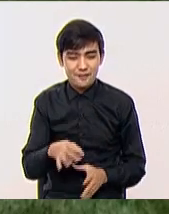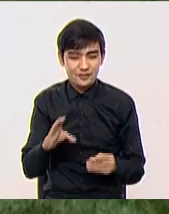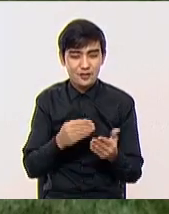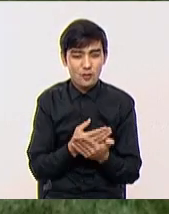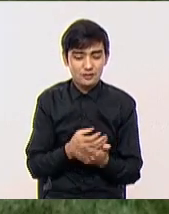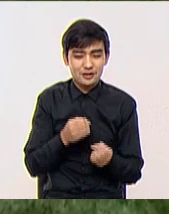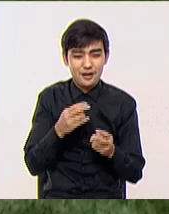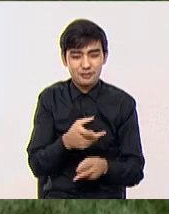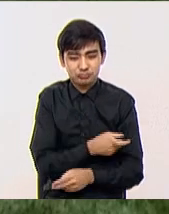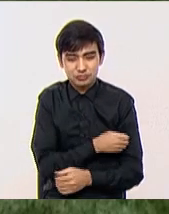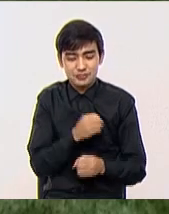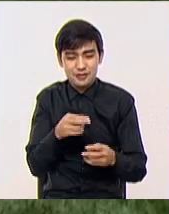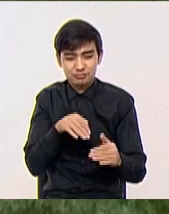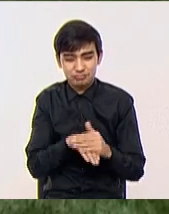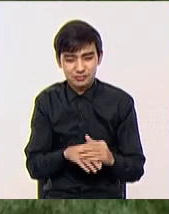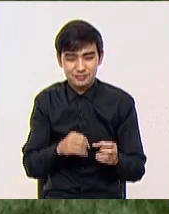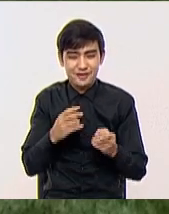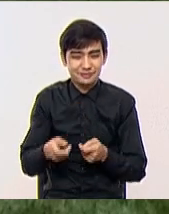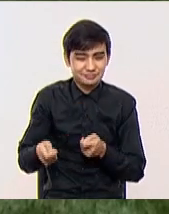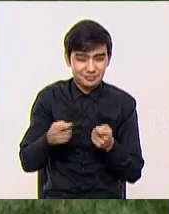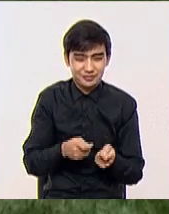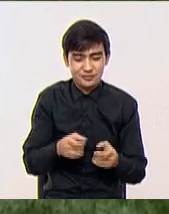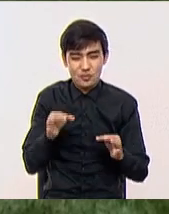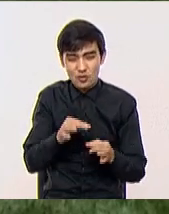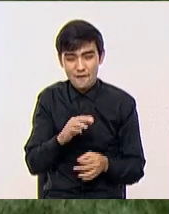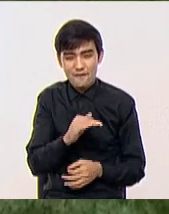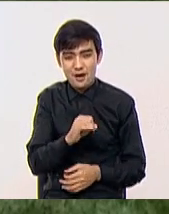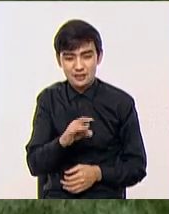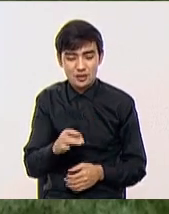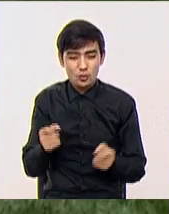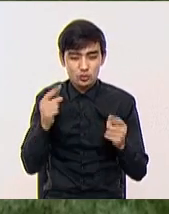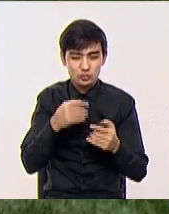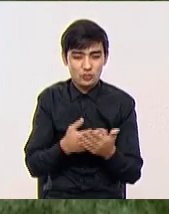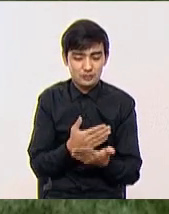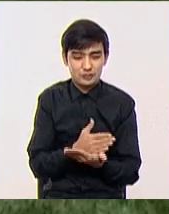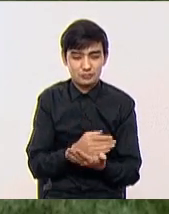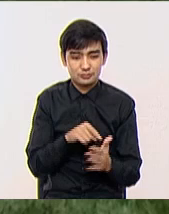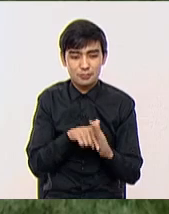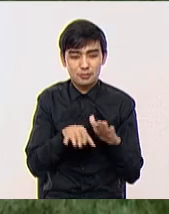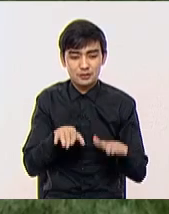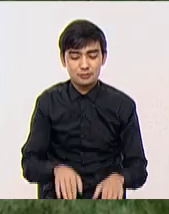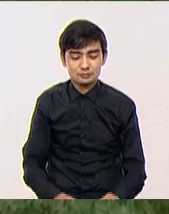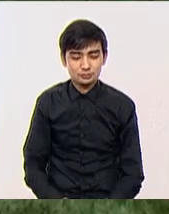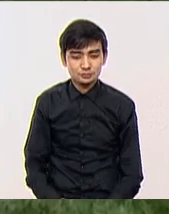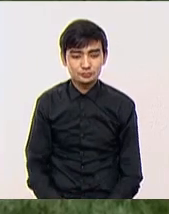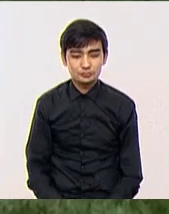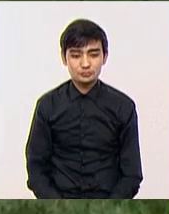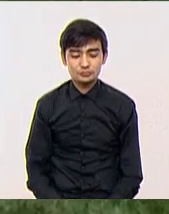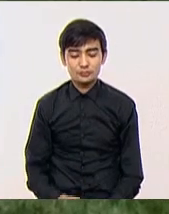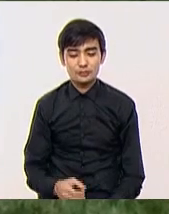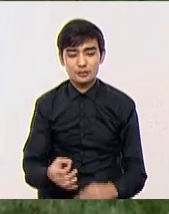по применению, хранению, доставке вакцины Pfizer, информация размещена. Айгерим, скажите, пожалуйста,